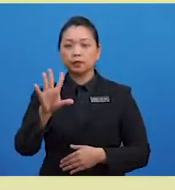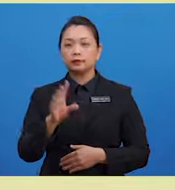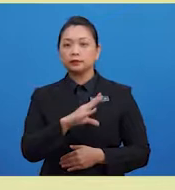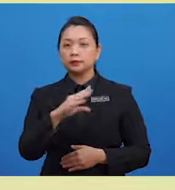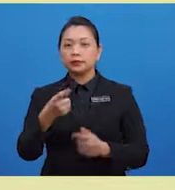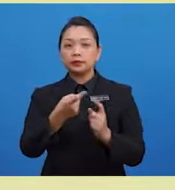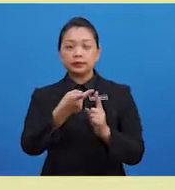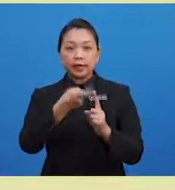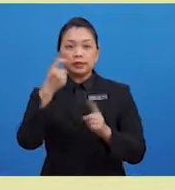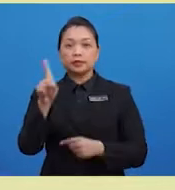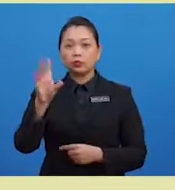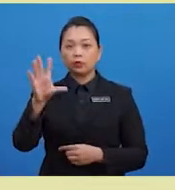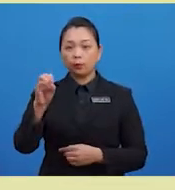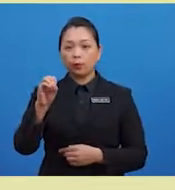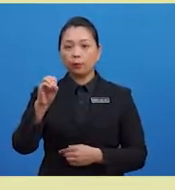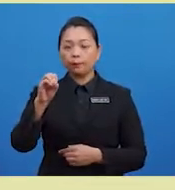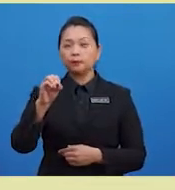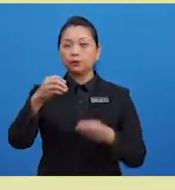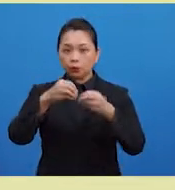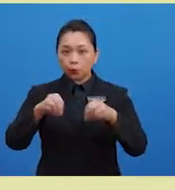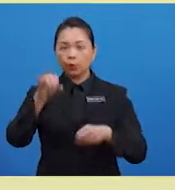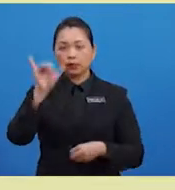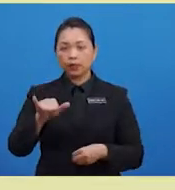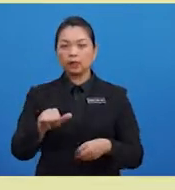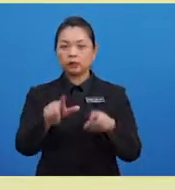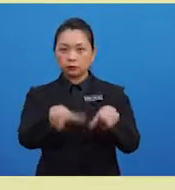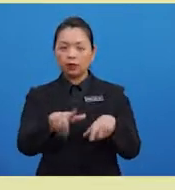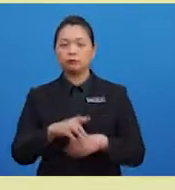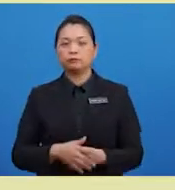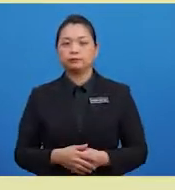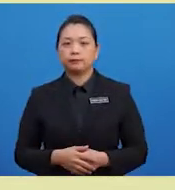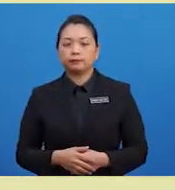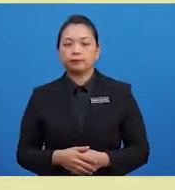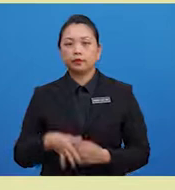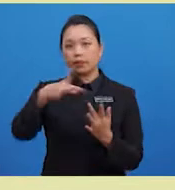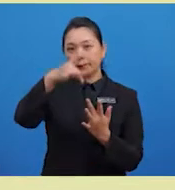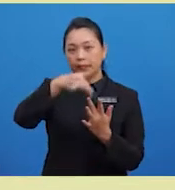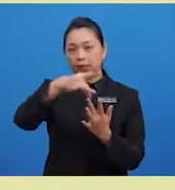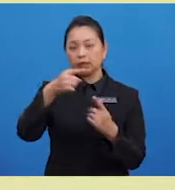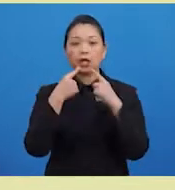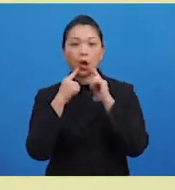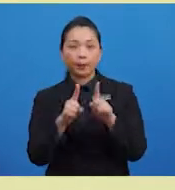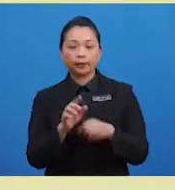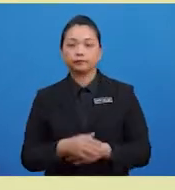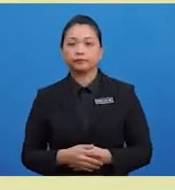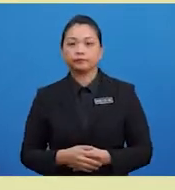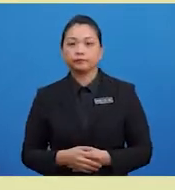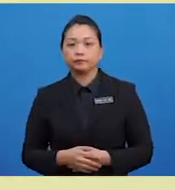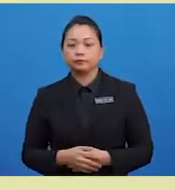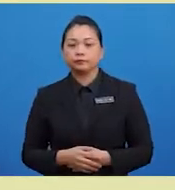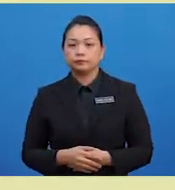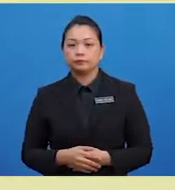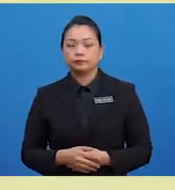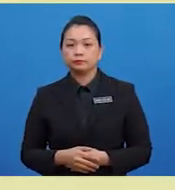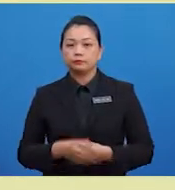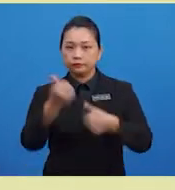dari 150 biji telur yang dieramkan. Pilihan jawapannya adalah A.